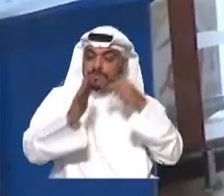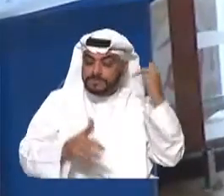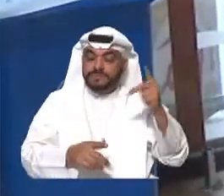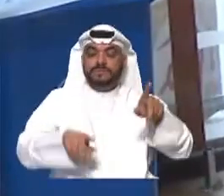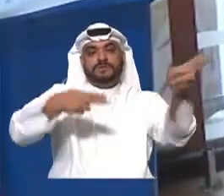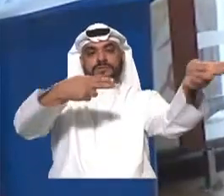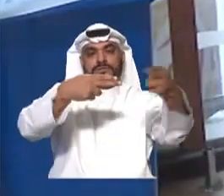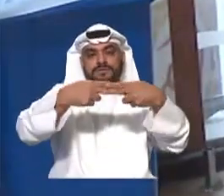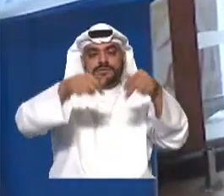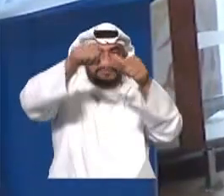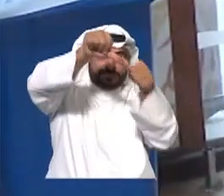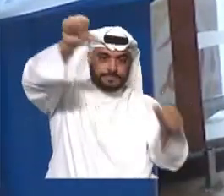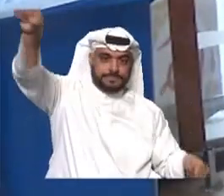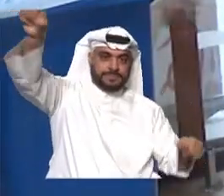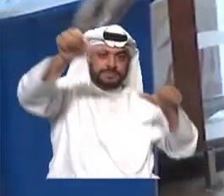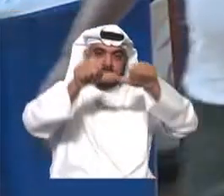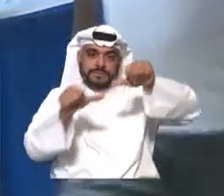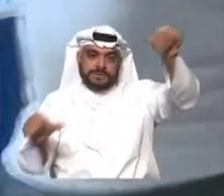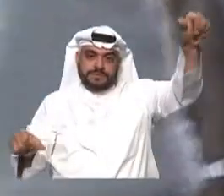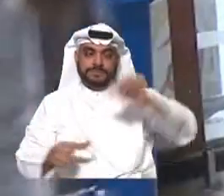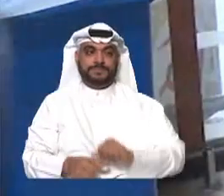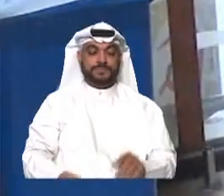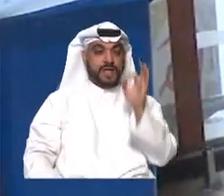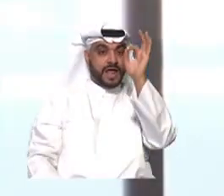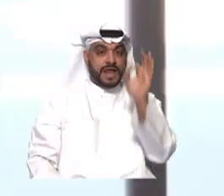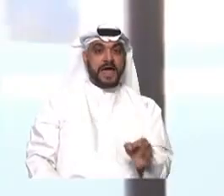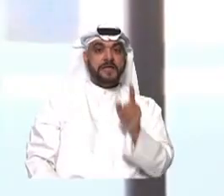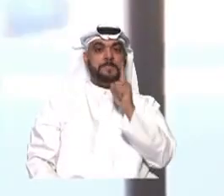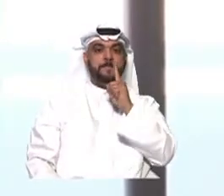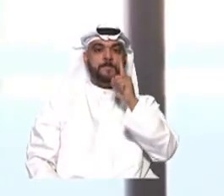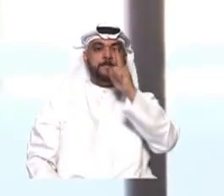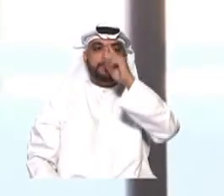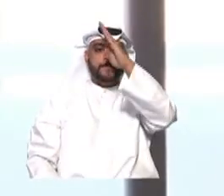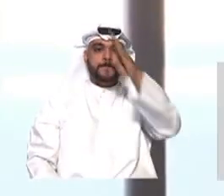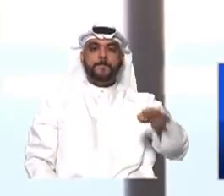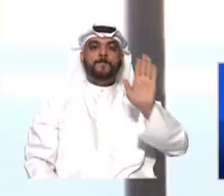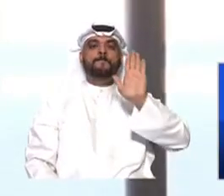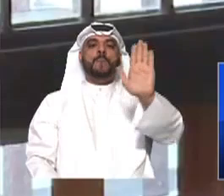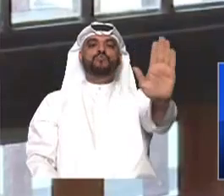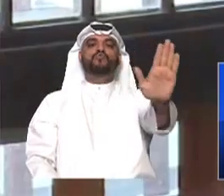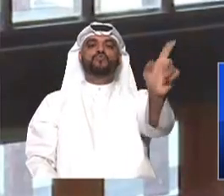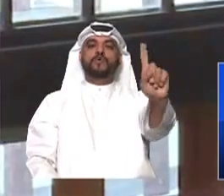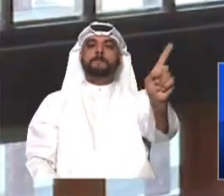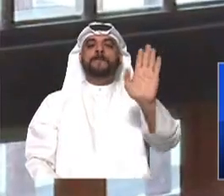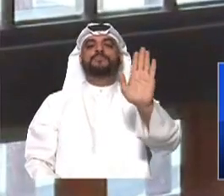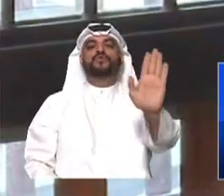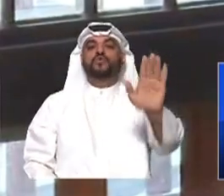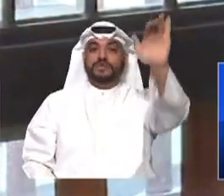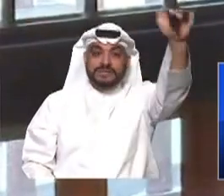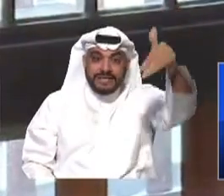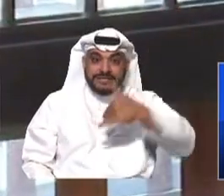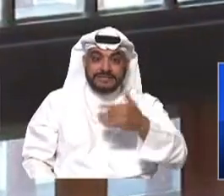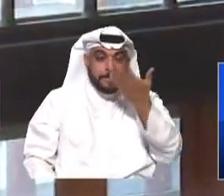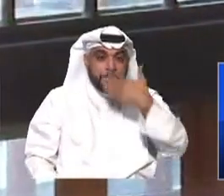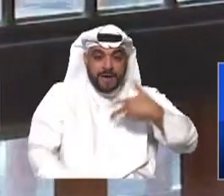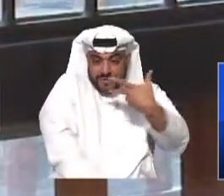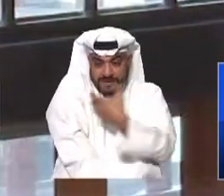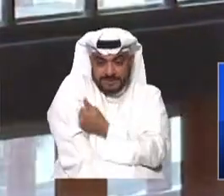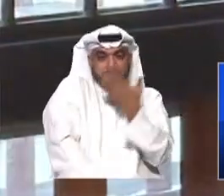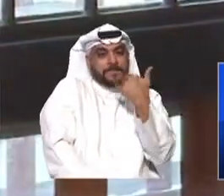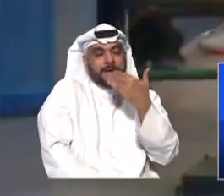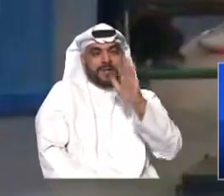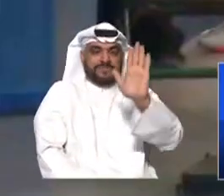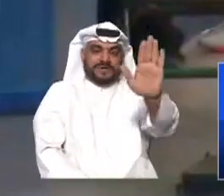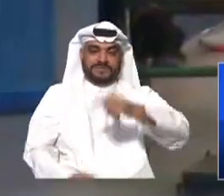هي أولا عدم دخول غير المحصنين، التزام بارتداء الكمام، أخذ قياس درجة الحرارة